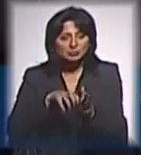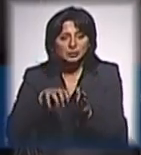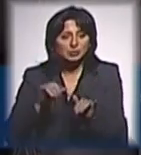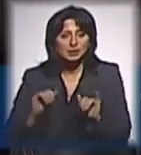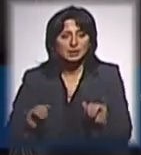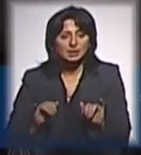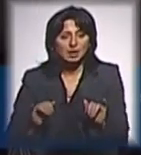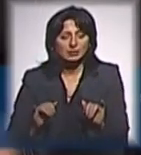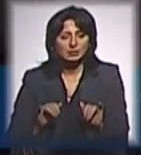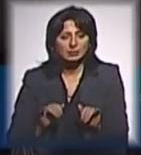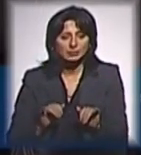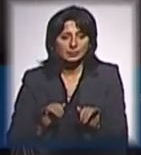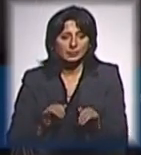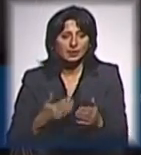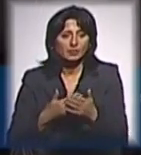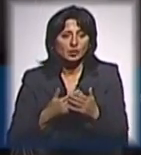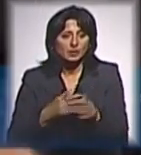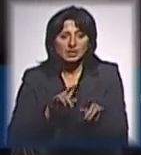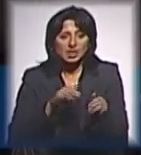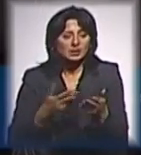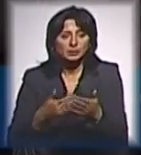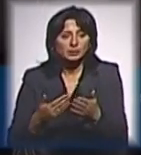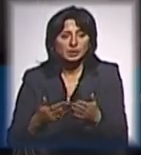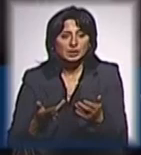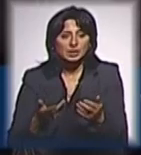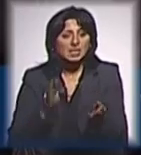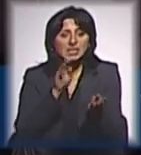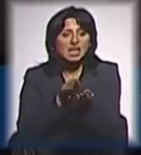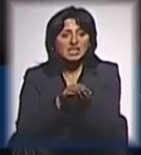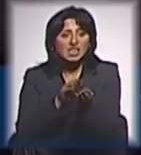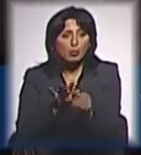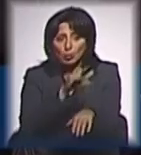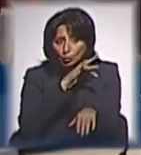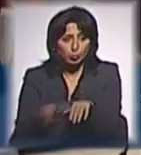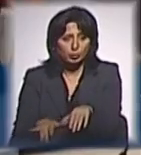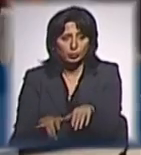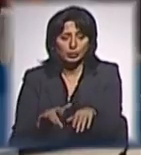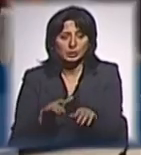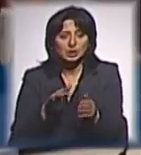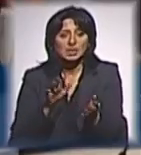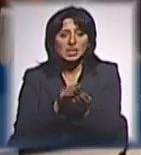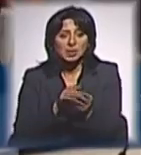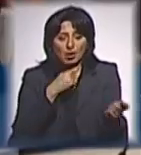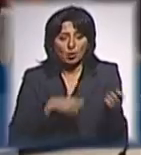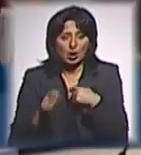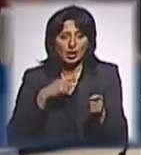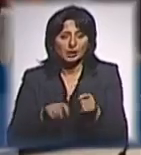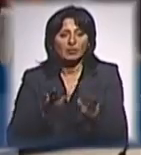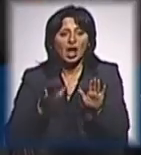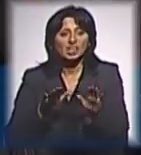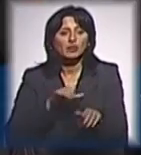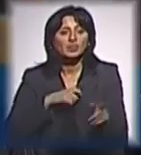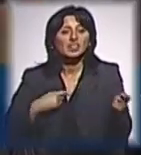სად უნდა დაუშვათ მოთიბოს და ასე შემდეგ. ანუ სასაფლაოებიანად გავაკეთეთ. სასაფლაოებს უყიდიან, ანუ